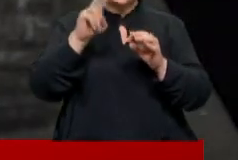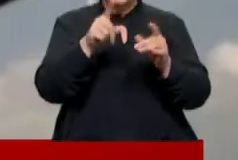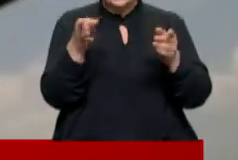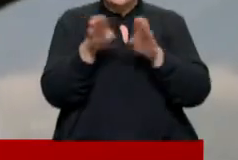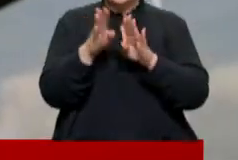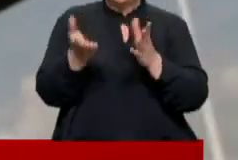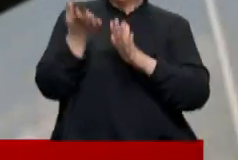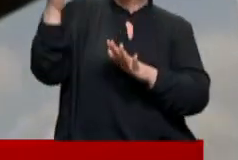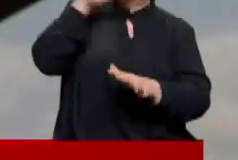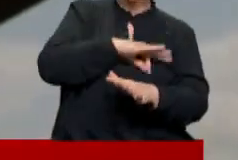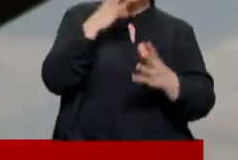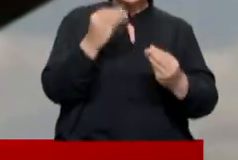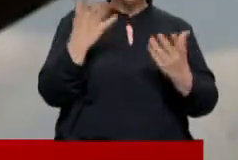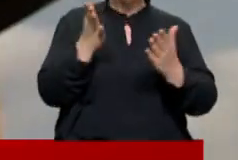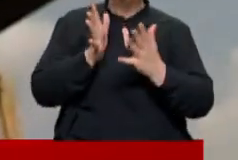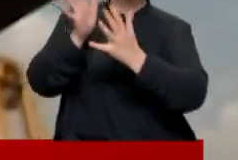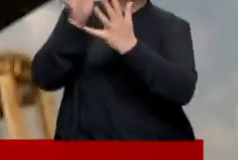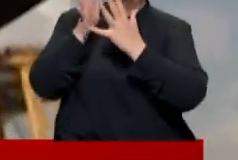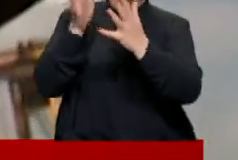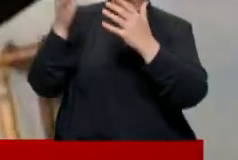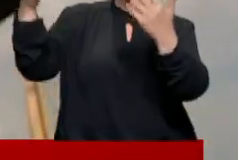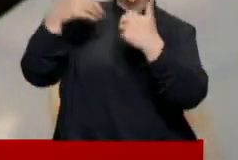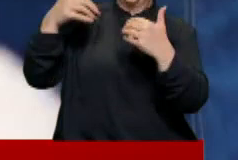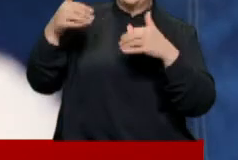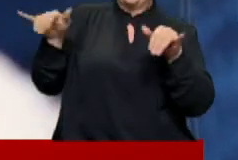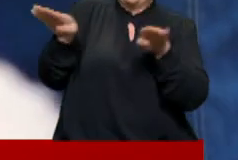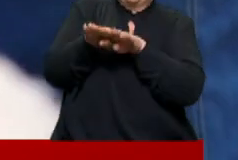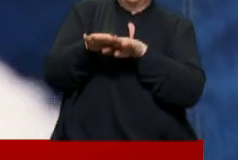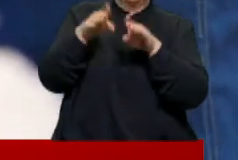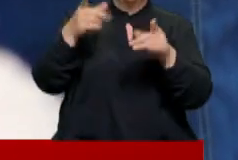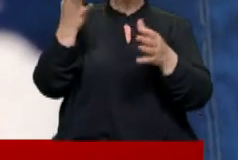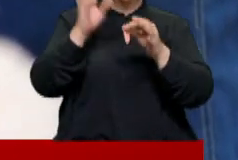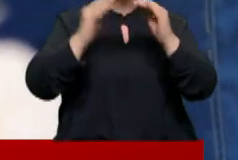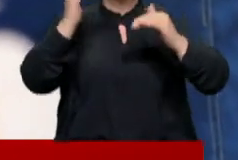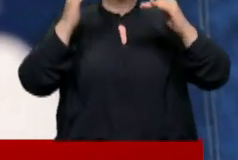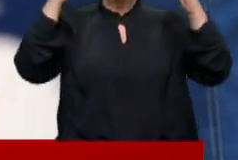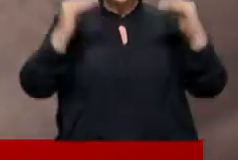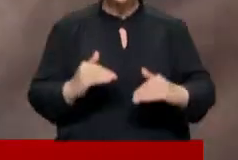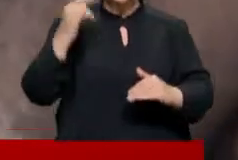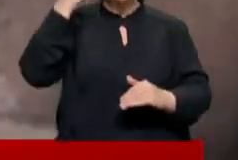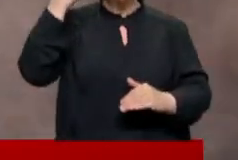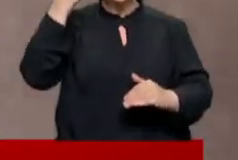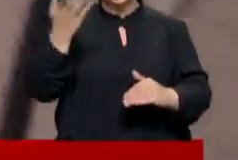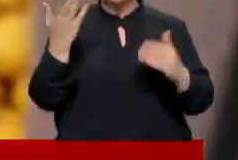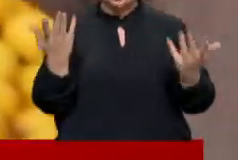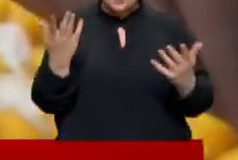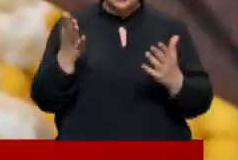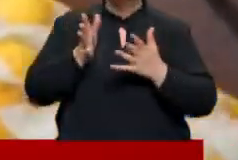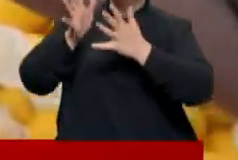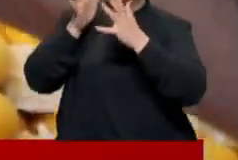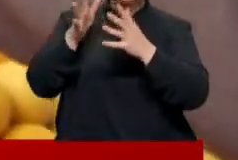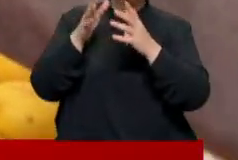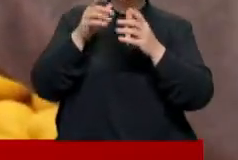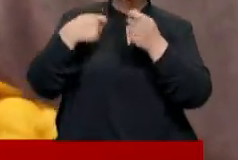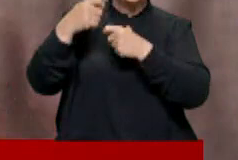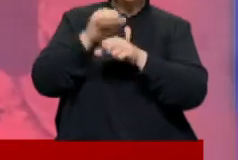kapanıp fazla verilmesi. Yani ihracatın ithalatı karşılaması. Böylece enflasyonun da düşürülmesi hedefleniyordu. Ama cari açık